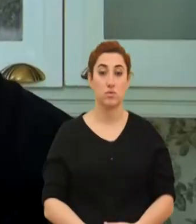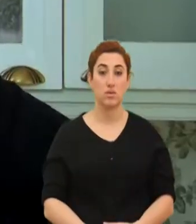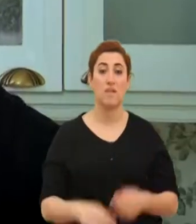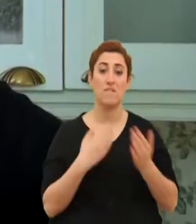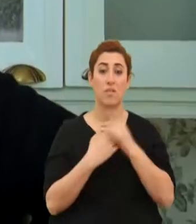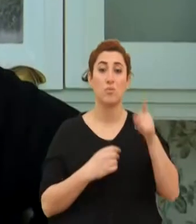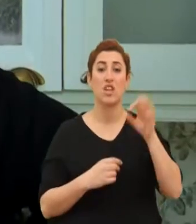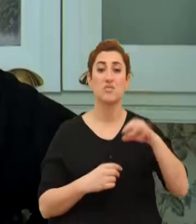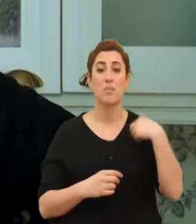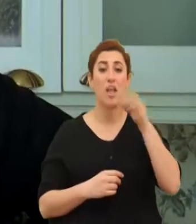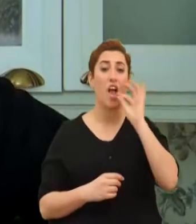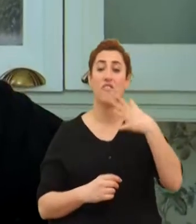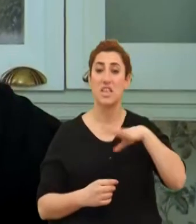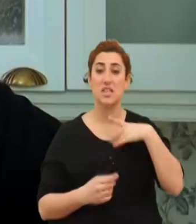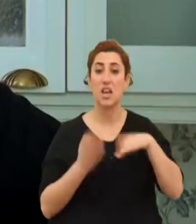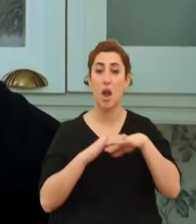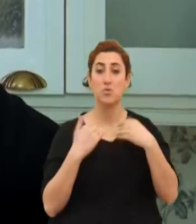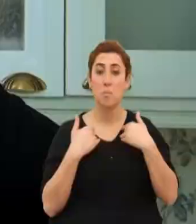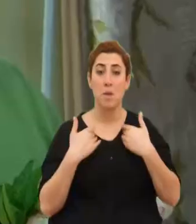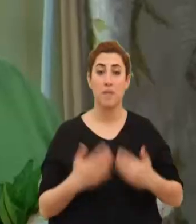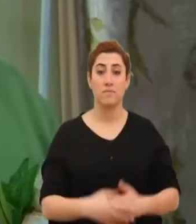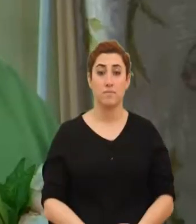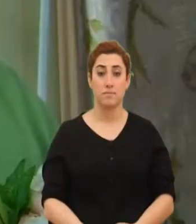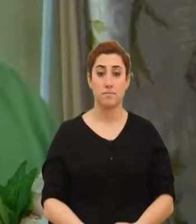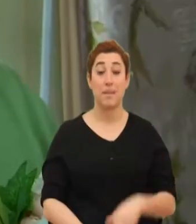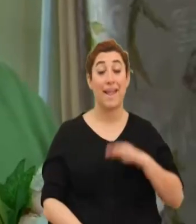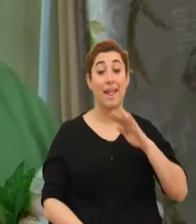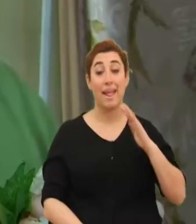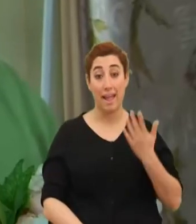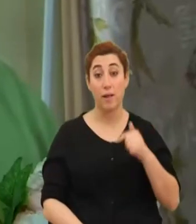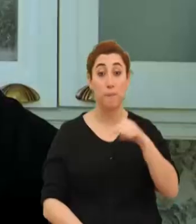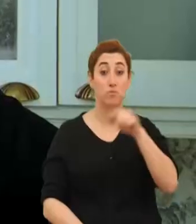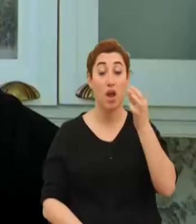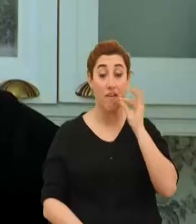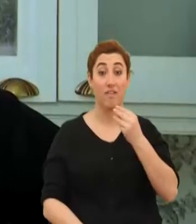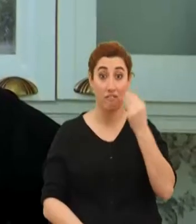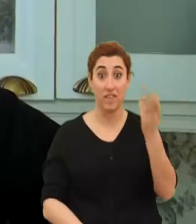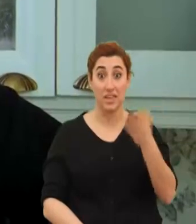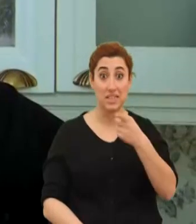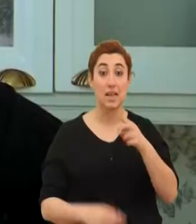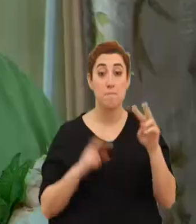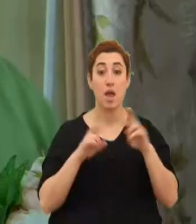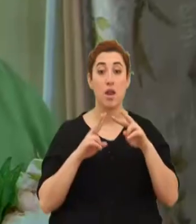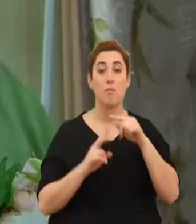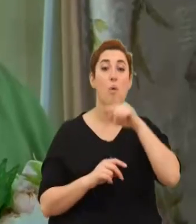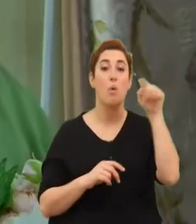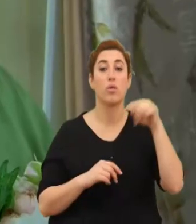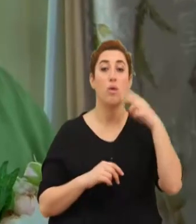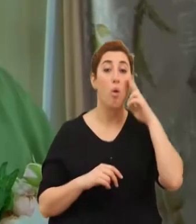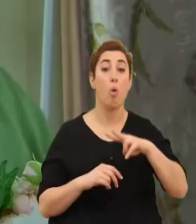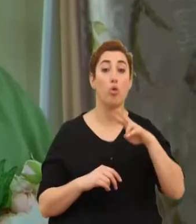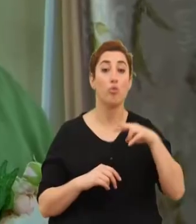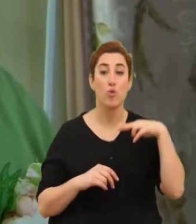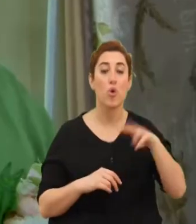Anam, bunlar şimdi benden kahve isterler. Ne yapacağım ben ya? Yer ki bunlara kahve verirsen Meryem, onların öte